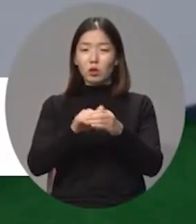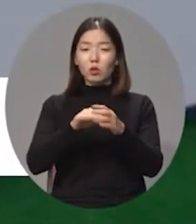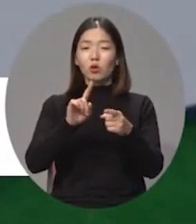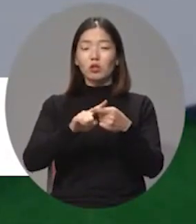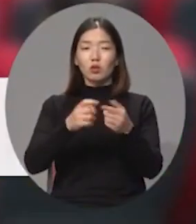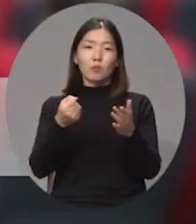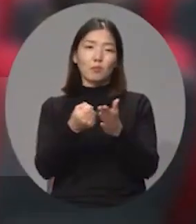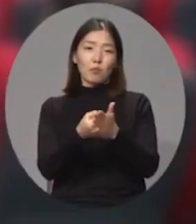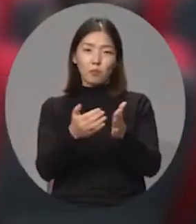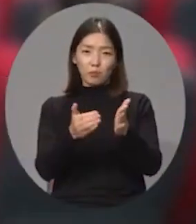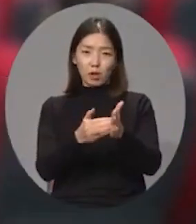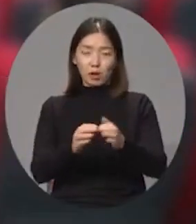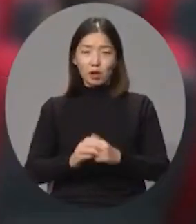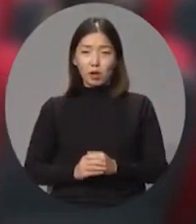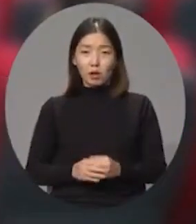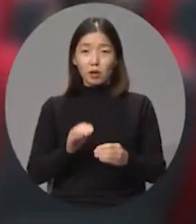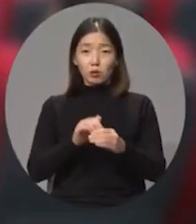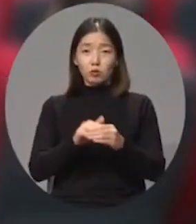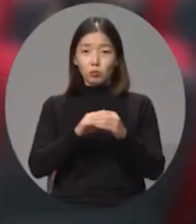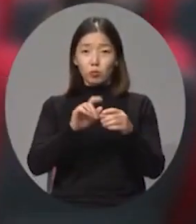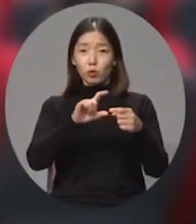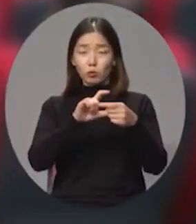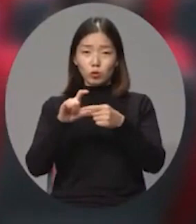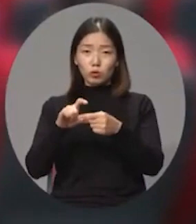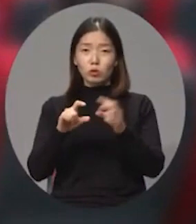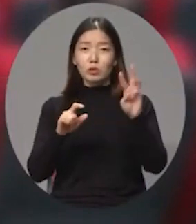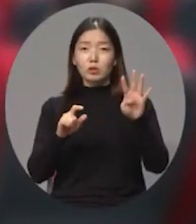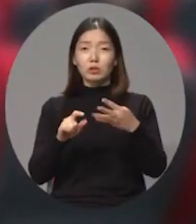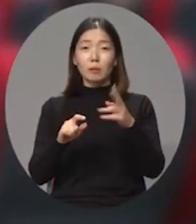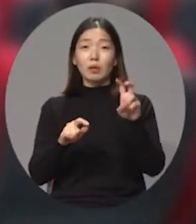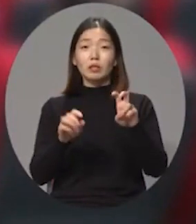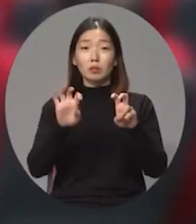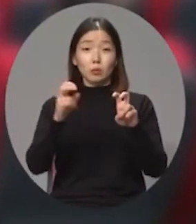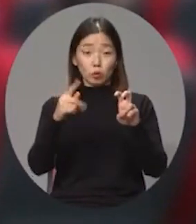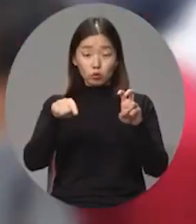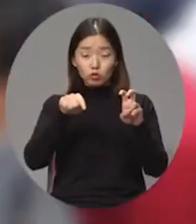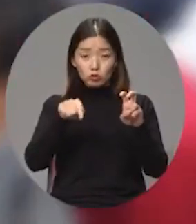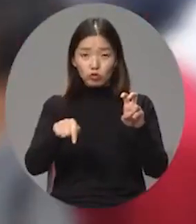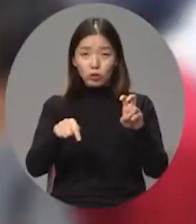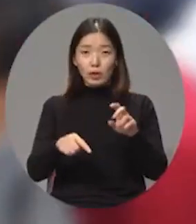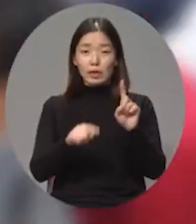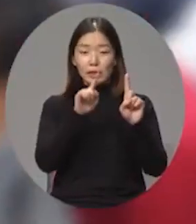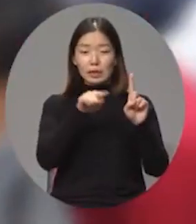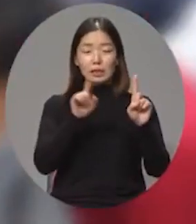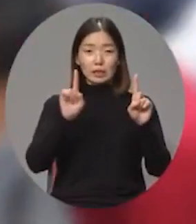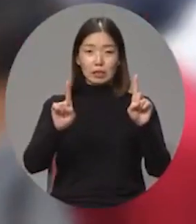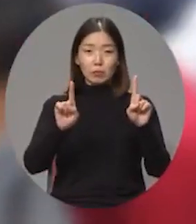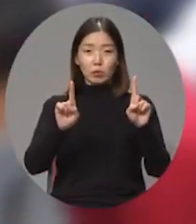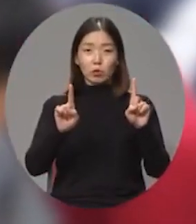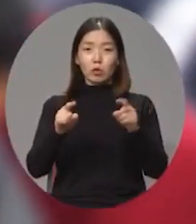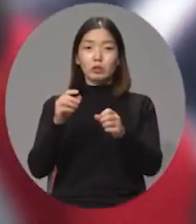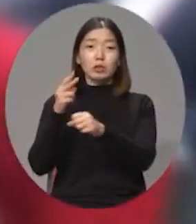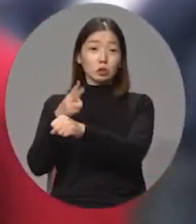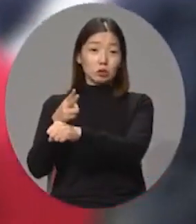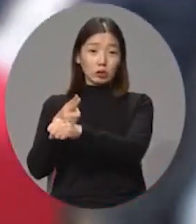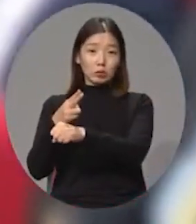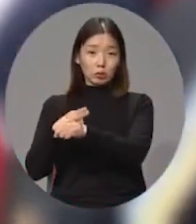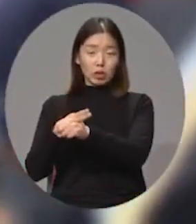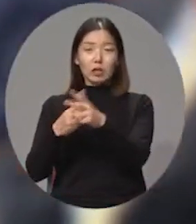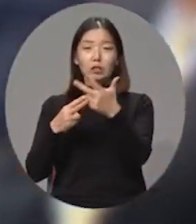확정했습니다 투표 반영 비율은 전체 426 표 가운데 1인 1표를 행사하는 교수들이